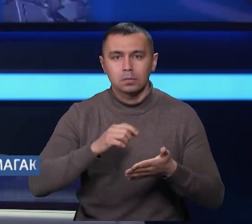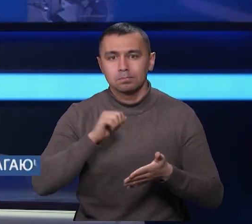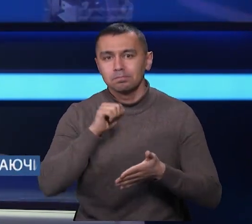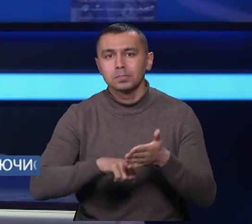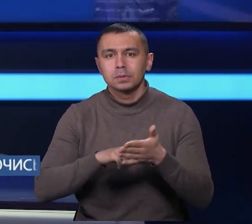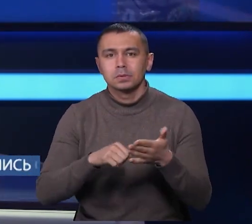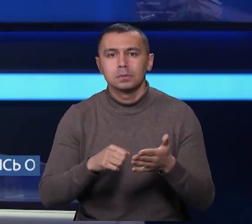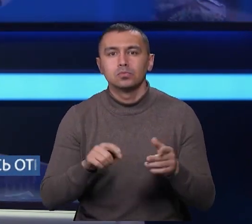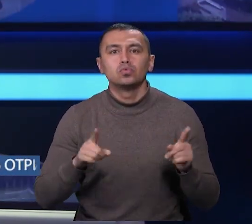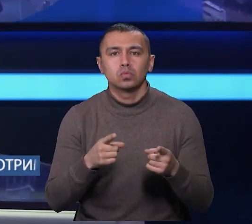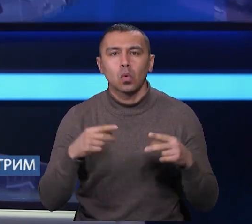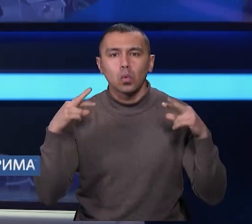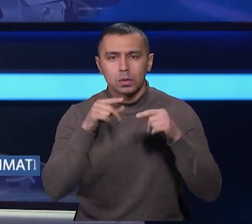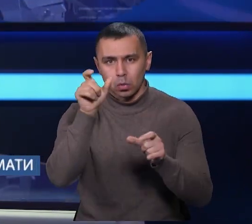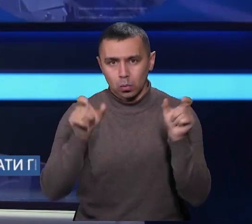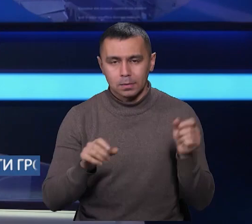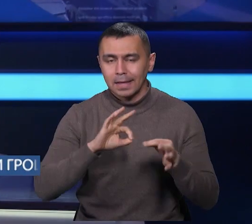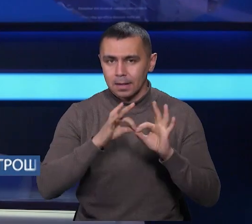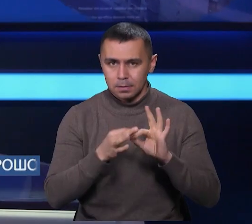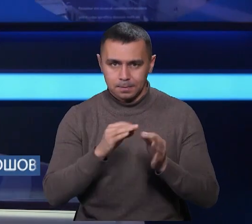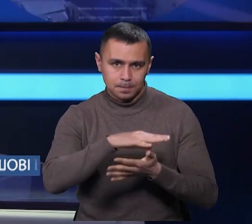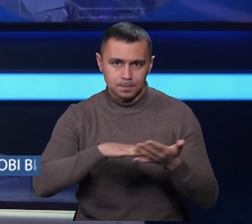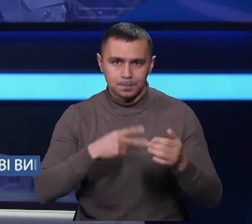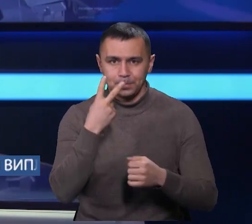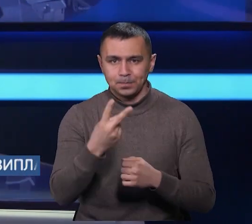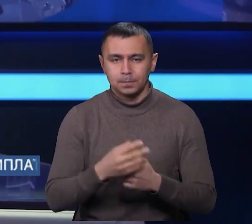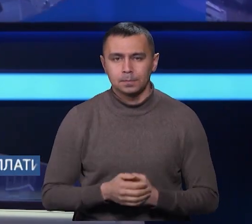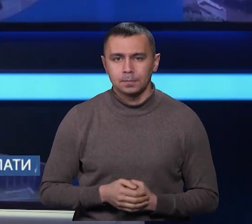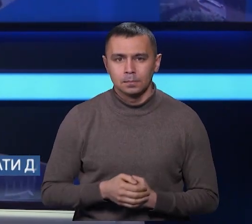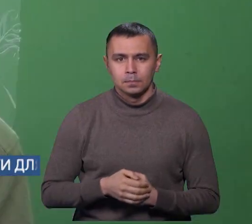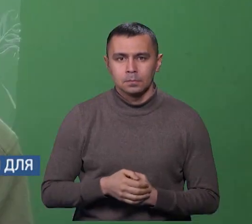обставини, за яких отруїлися люди. Детальніше Ірина Аріон.